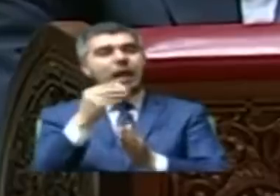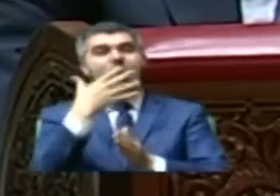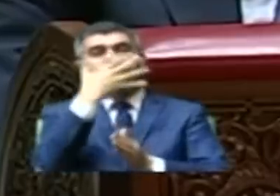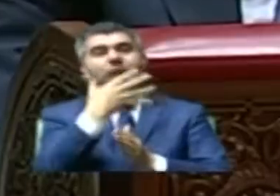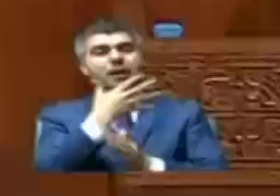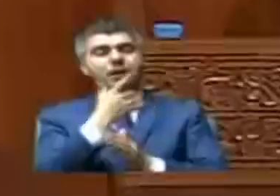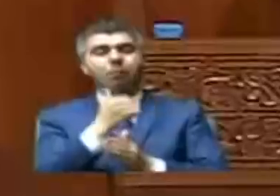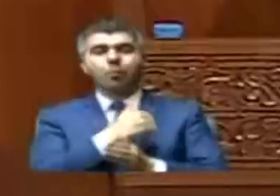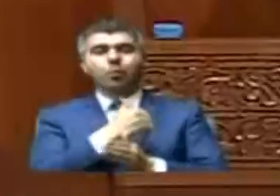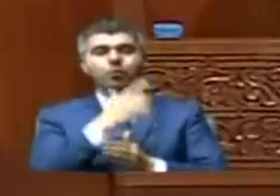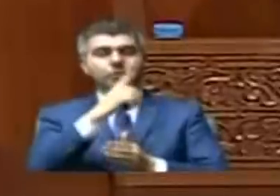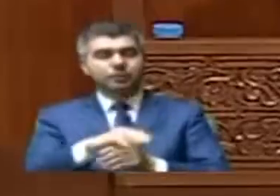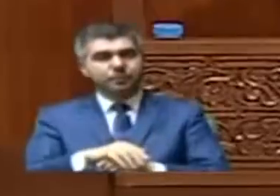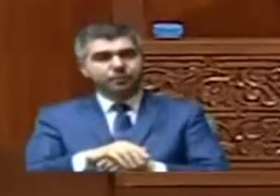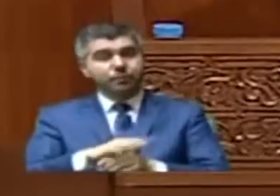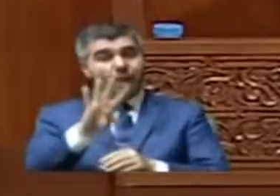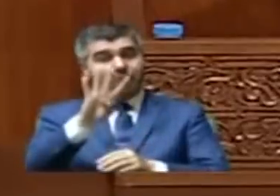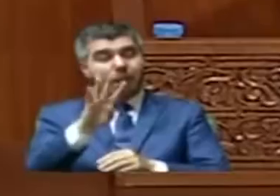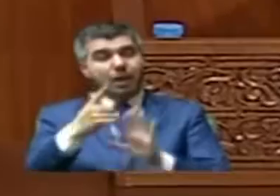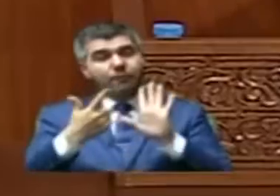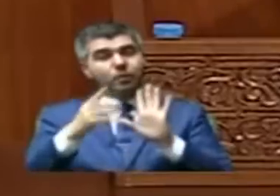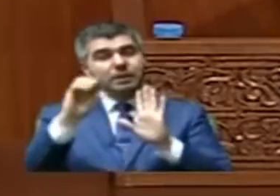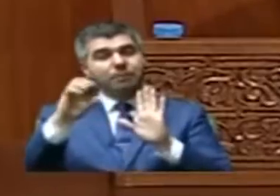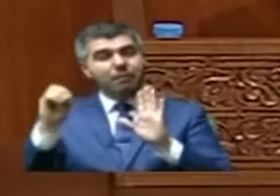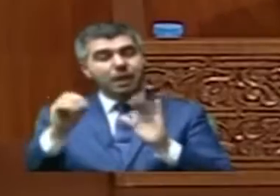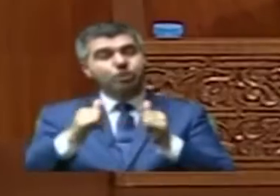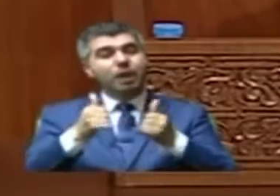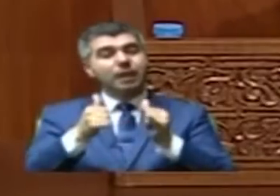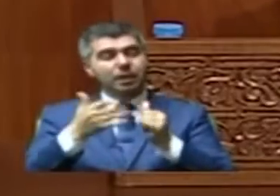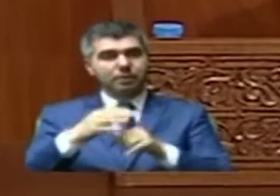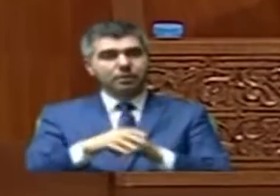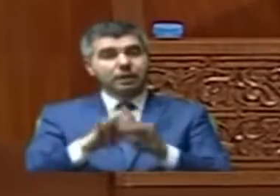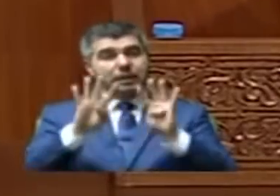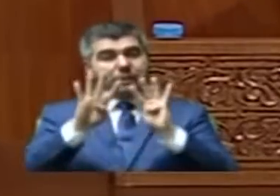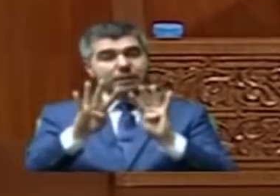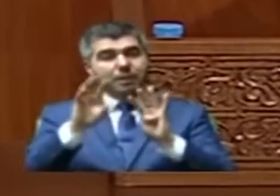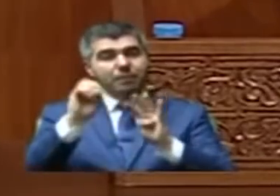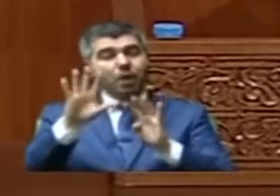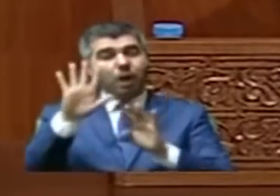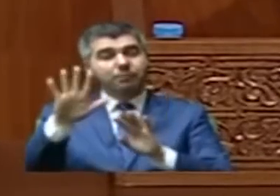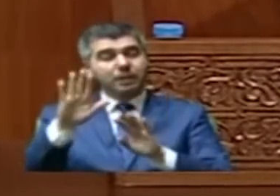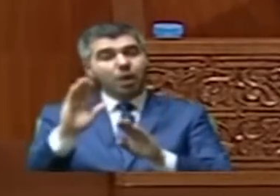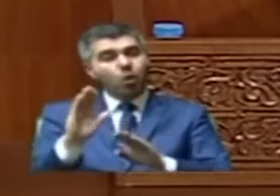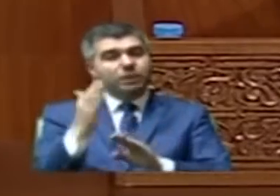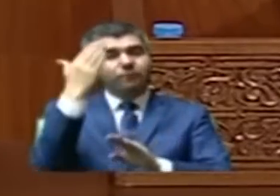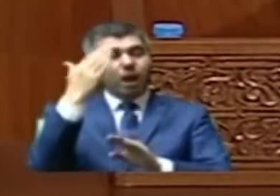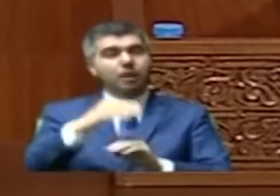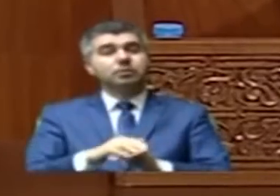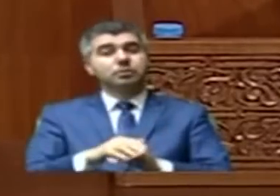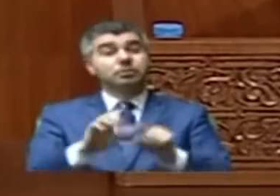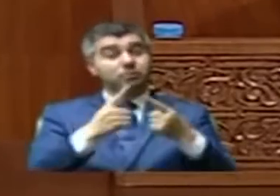قلنا غير إفريقيا، 4700 تلميذ في الجزائر، 805 في الكوت ديفوار، وهكذا.